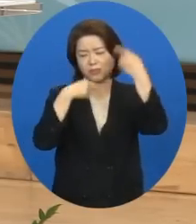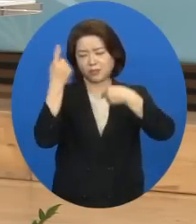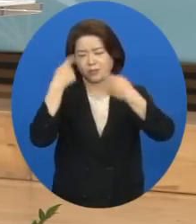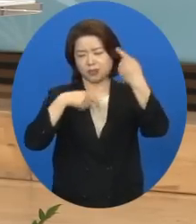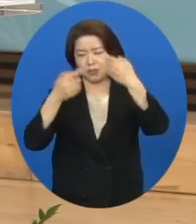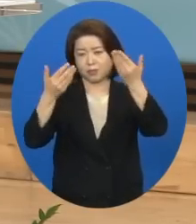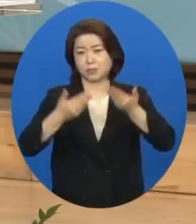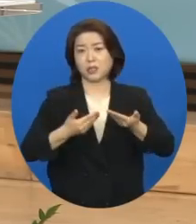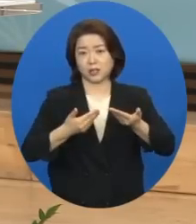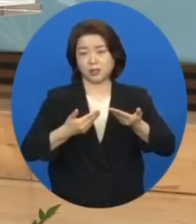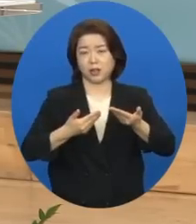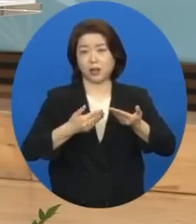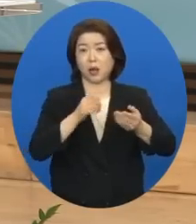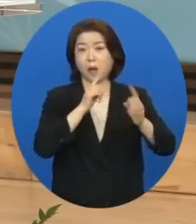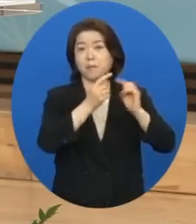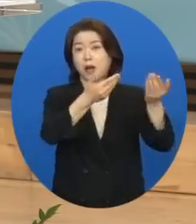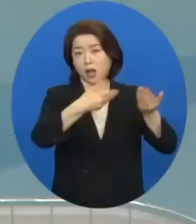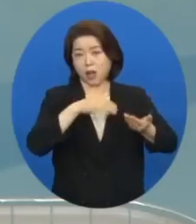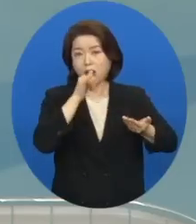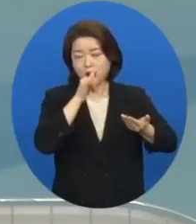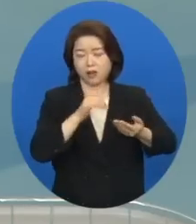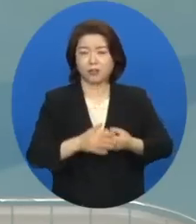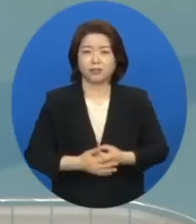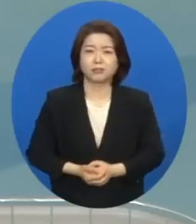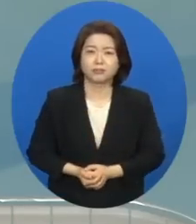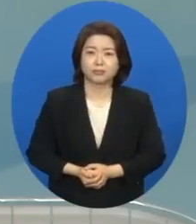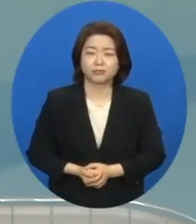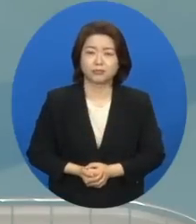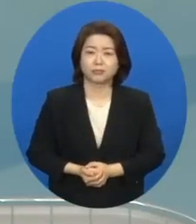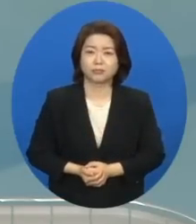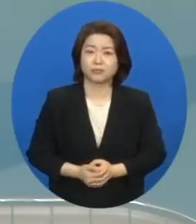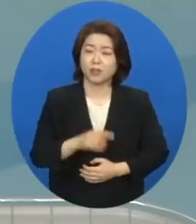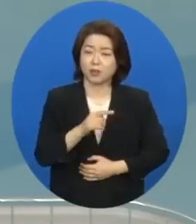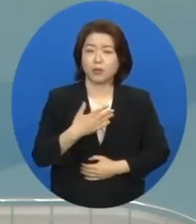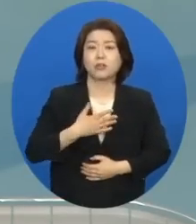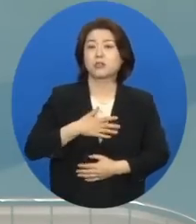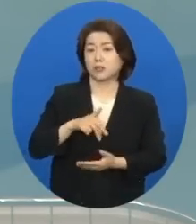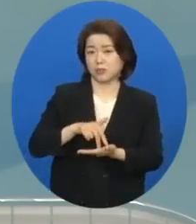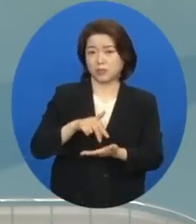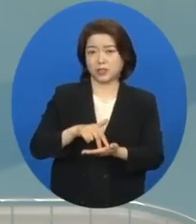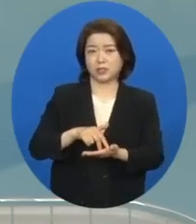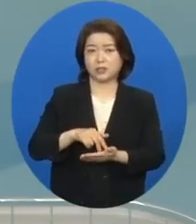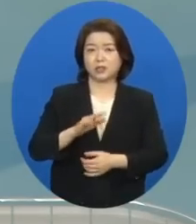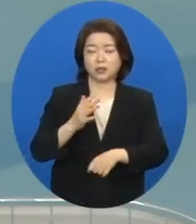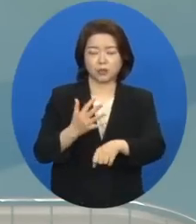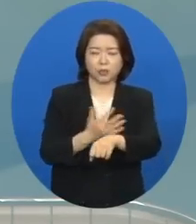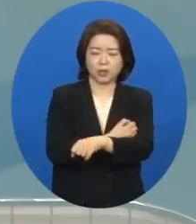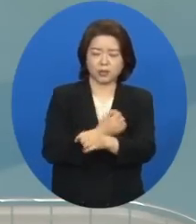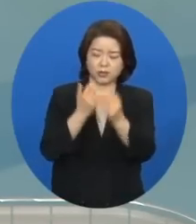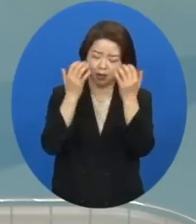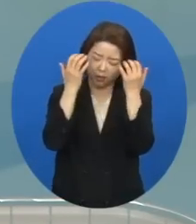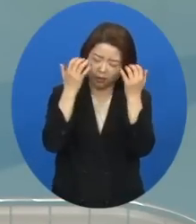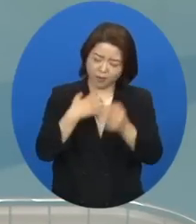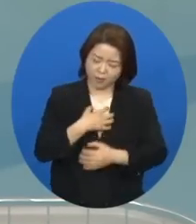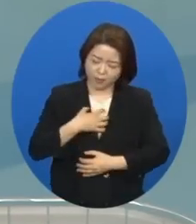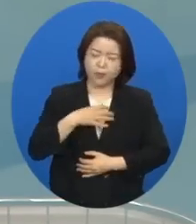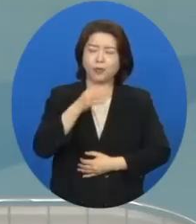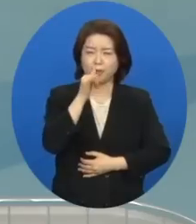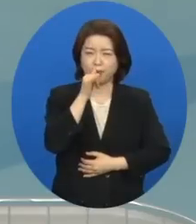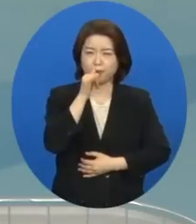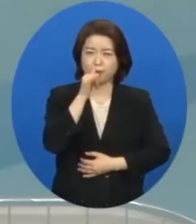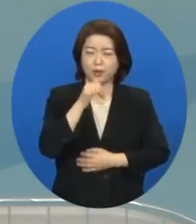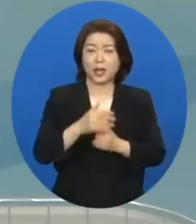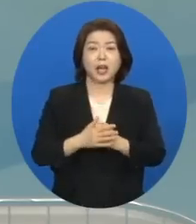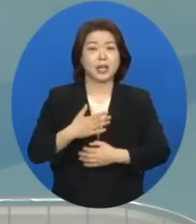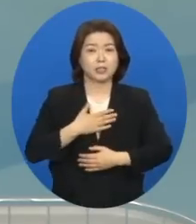받으셨다는 말씀을 하셨어요. 그건 저에게 있어서는 참 굉장히 고통스러운 일이고